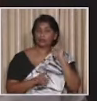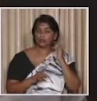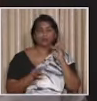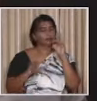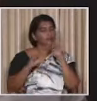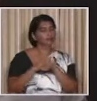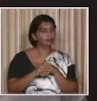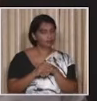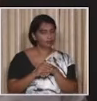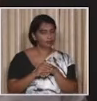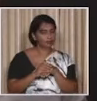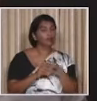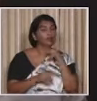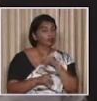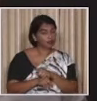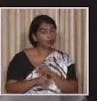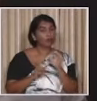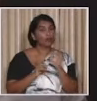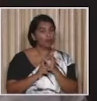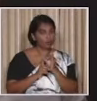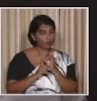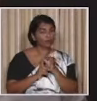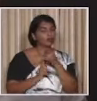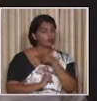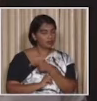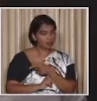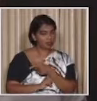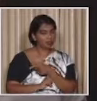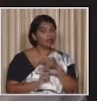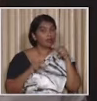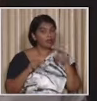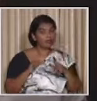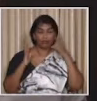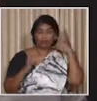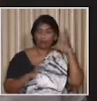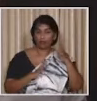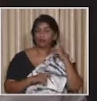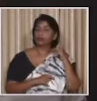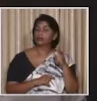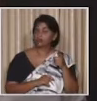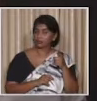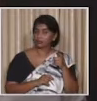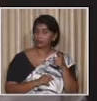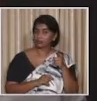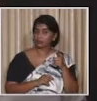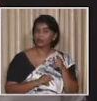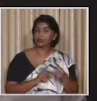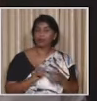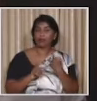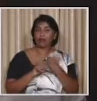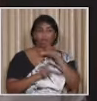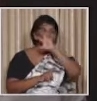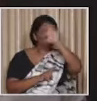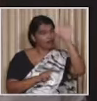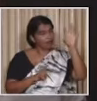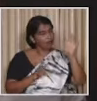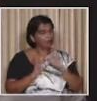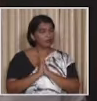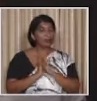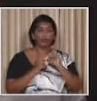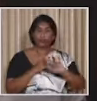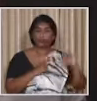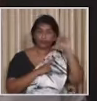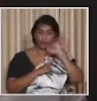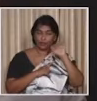ජනාධිපතිවරයා වුණා. ඒ පුටින් ජනාධිපතිවරයා තමයි අද ලෝකයේ මේ කලාපෝල සහ